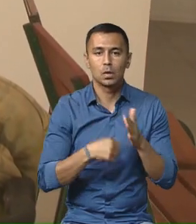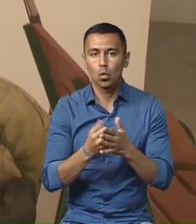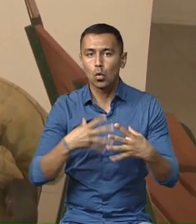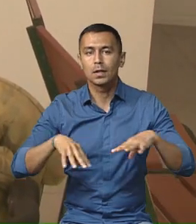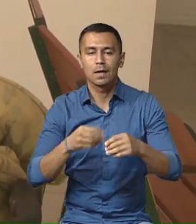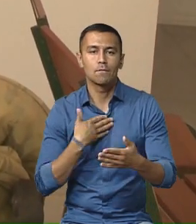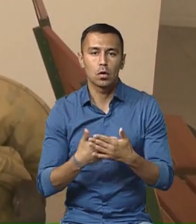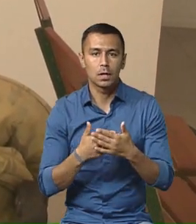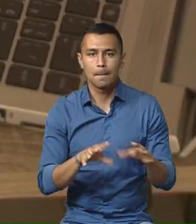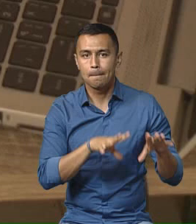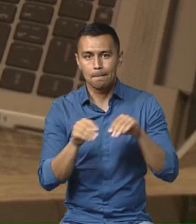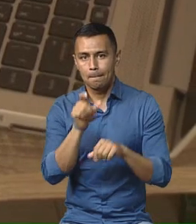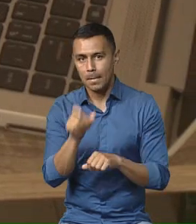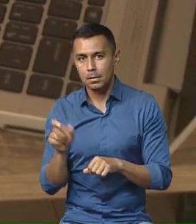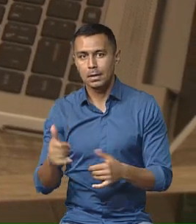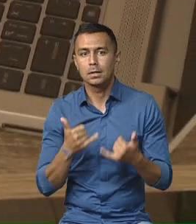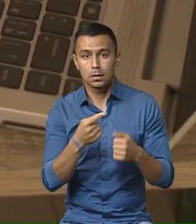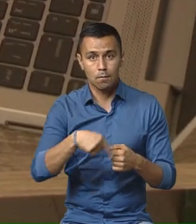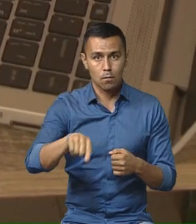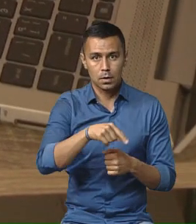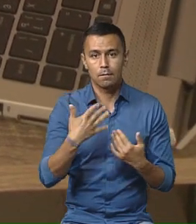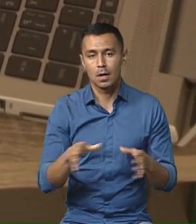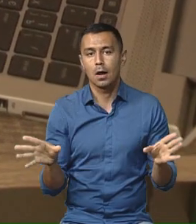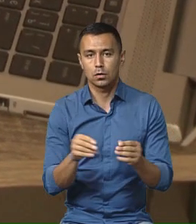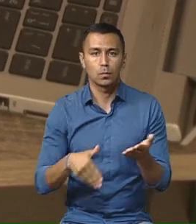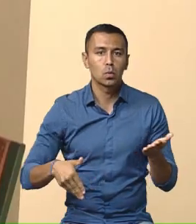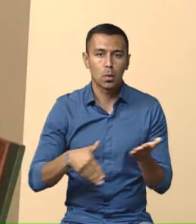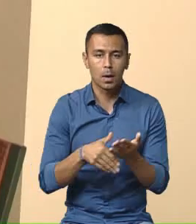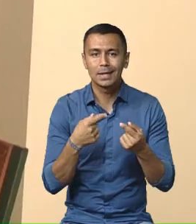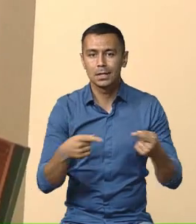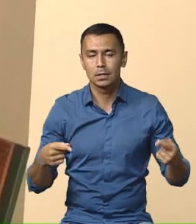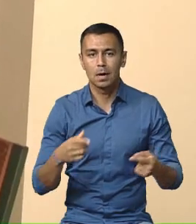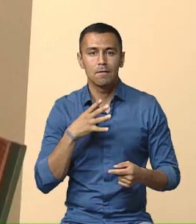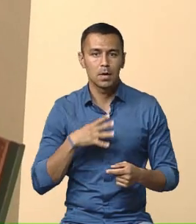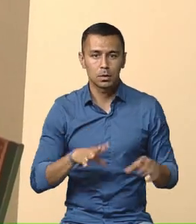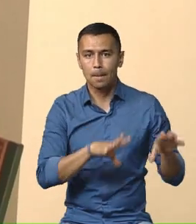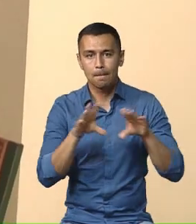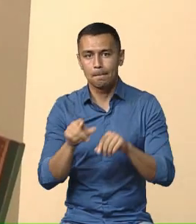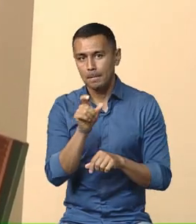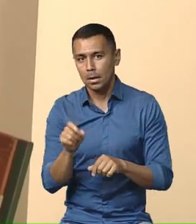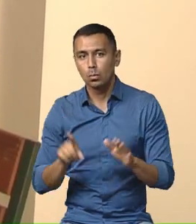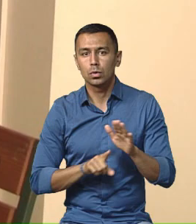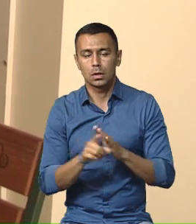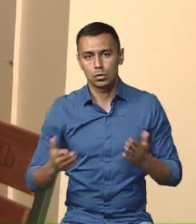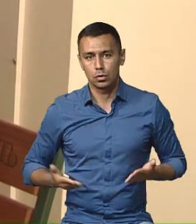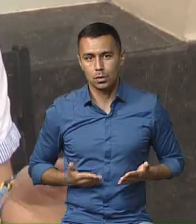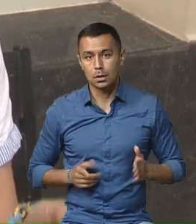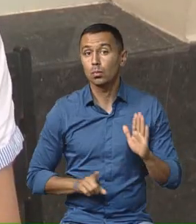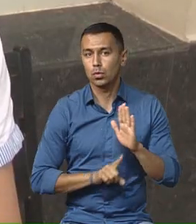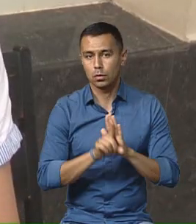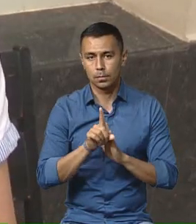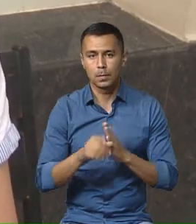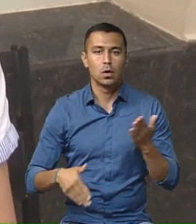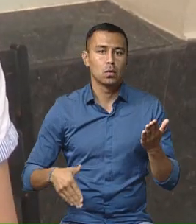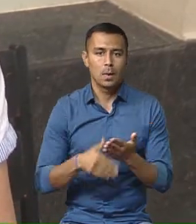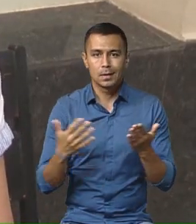родини волонтерів-переселенців. Зараз вони вже разом допомагають іншим вимушеним переселенцям починати життя з нуля.